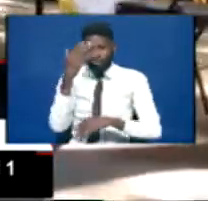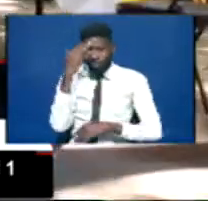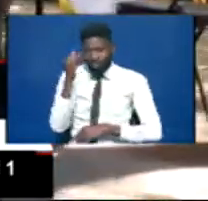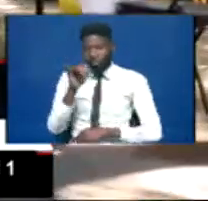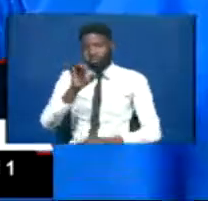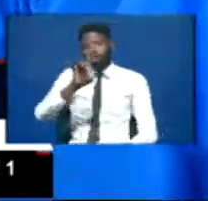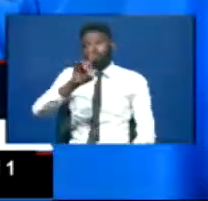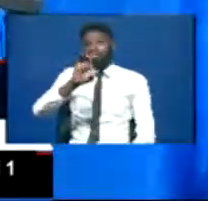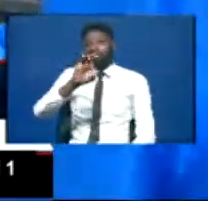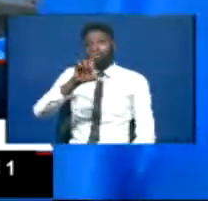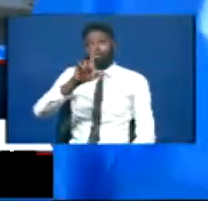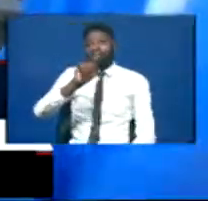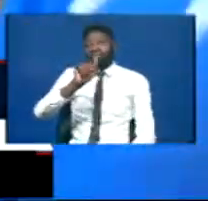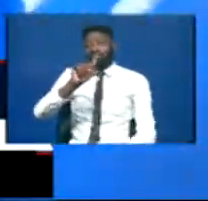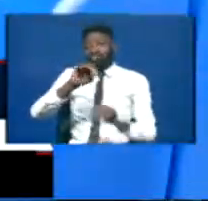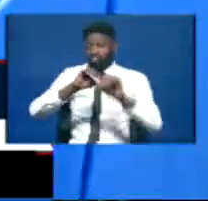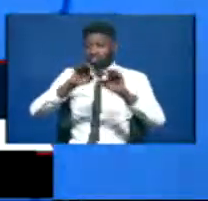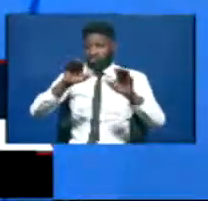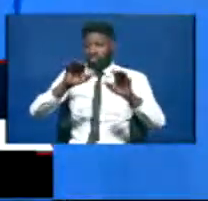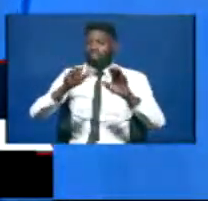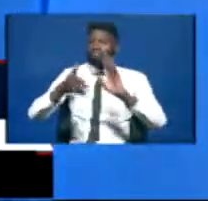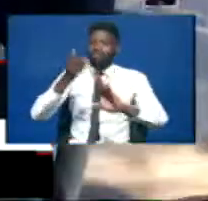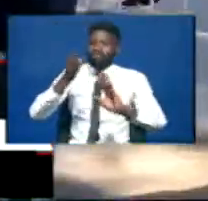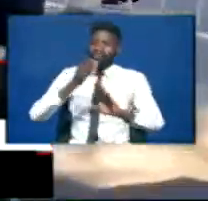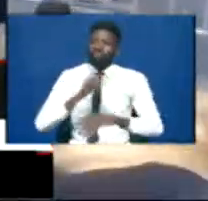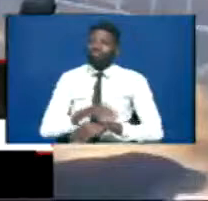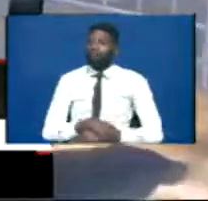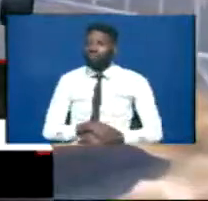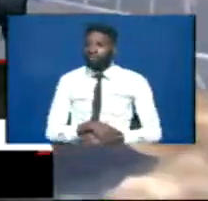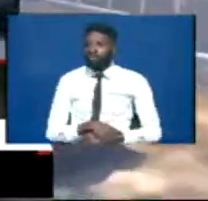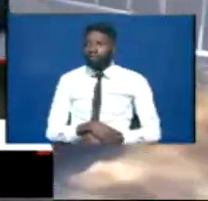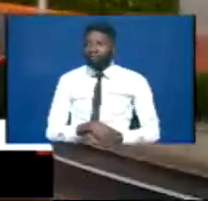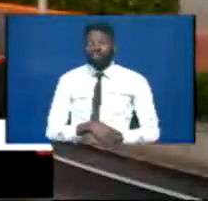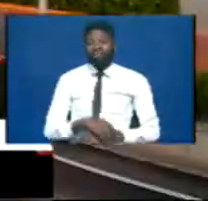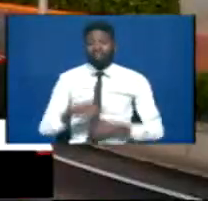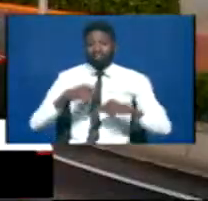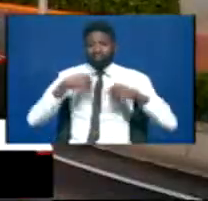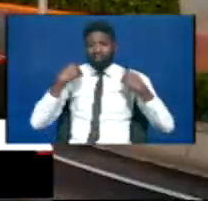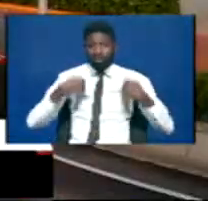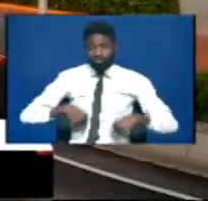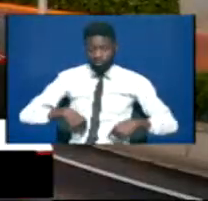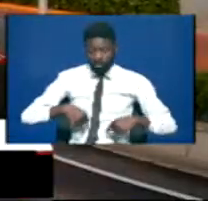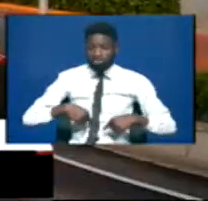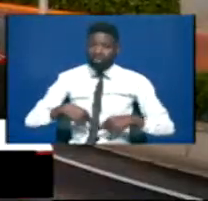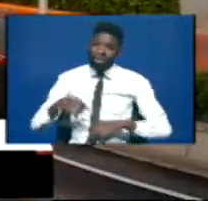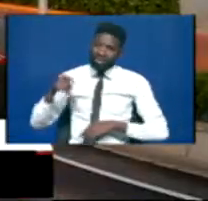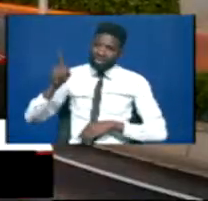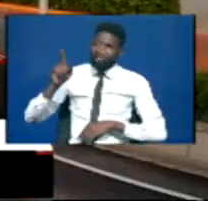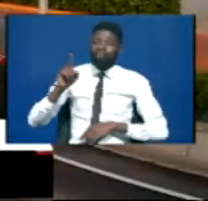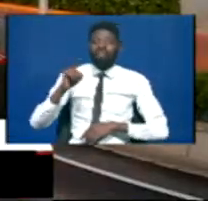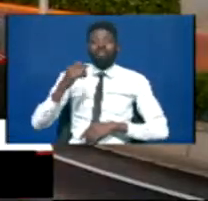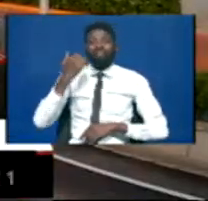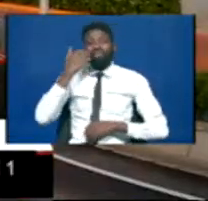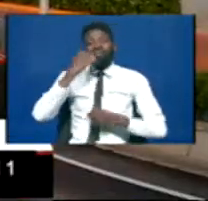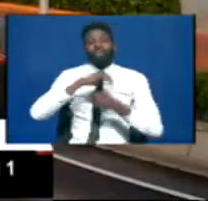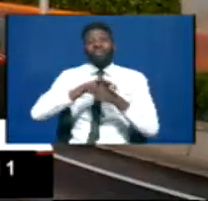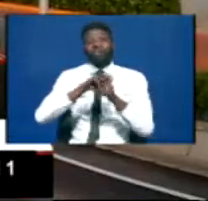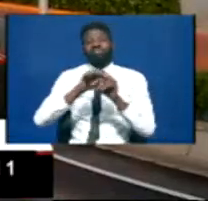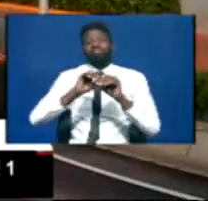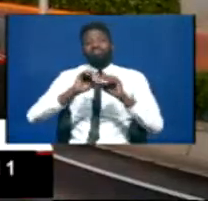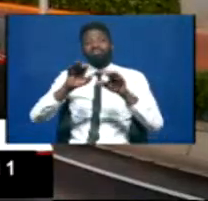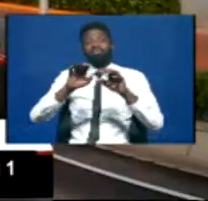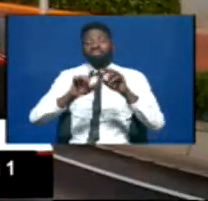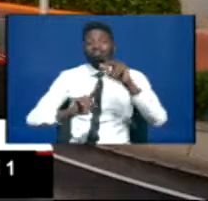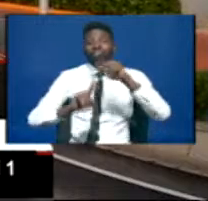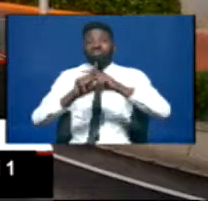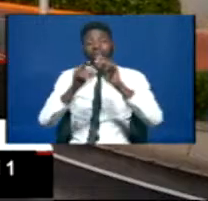zaidi. Na jiji la Beijing chini China halijaripoti kisa chochote cha maambukizi ya ugonjwa huo katika siku